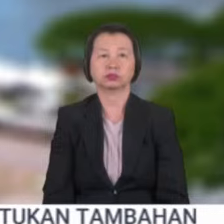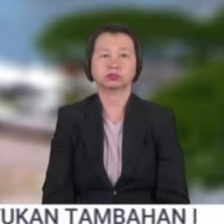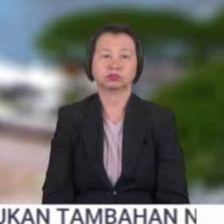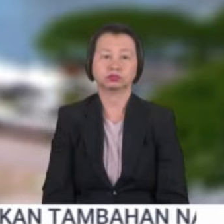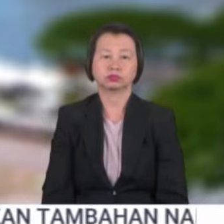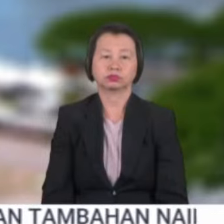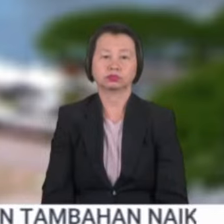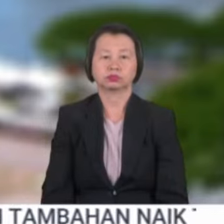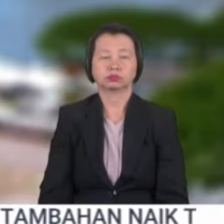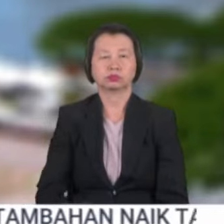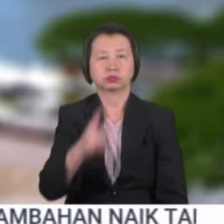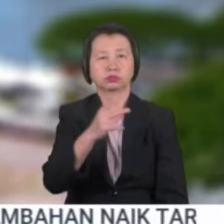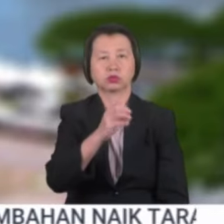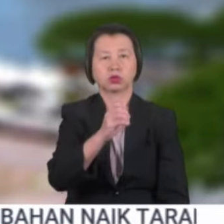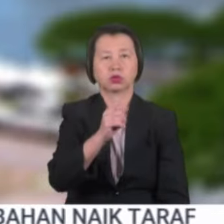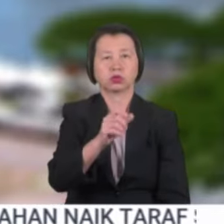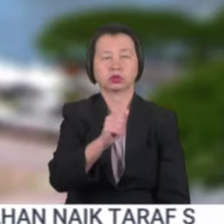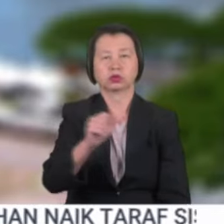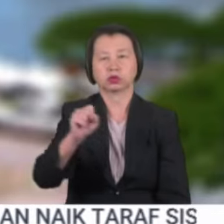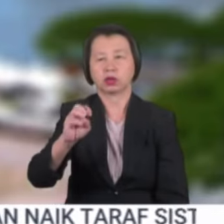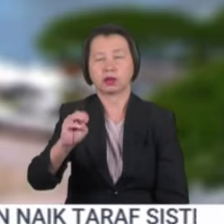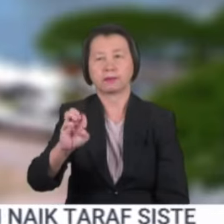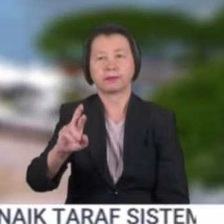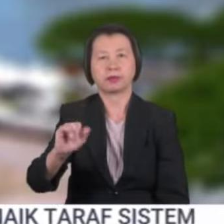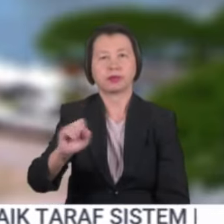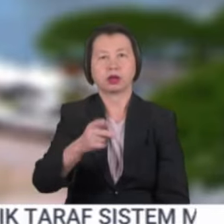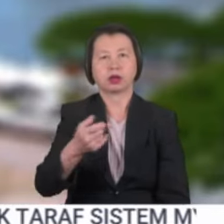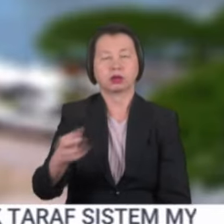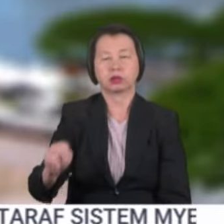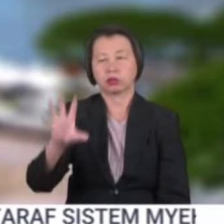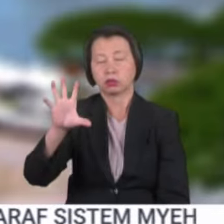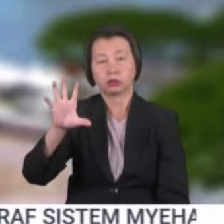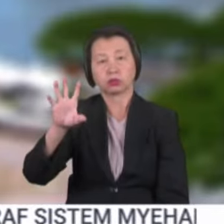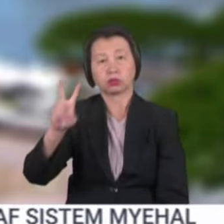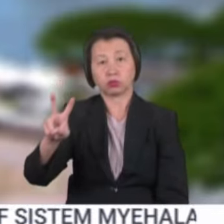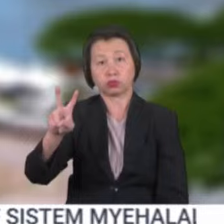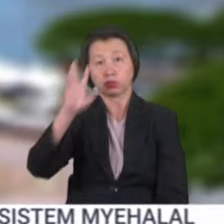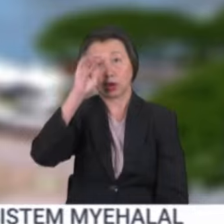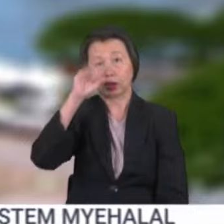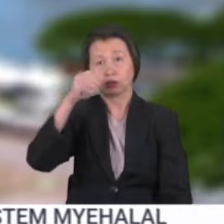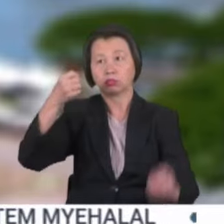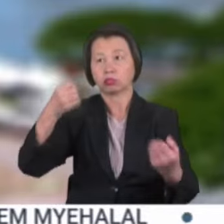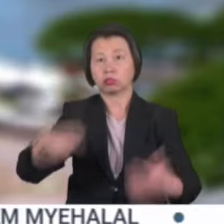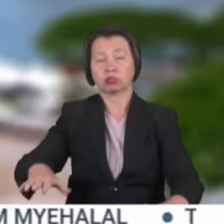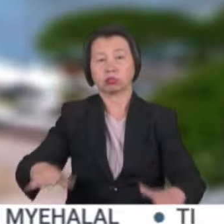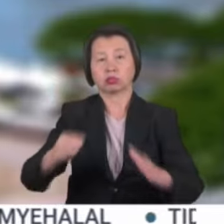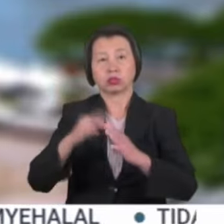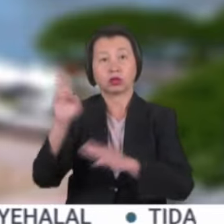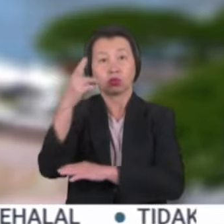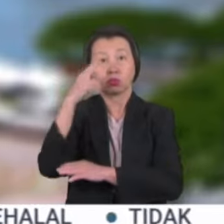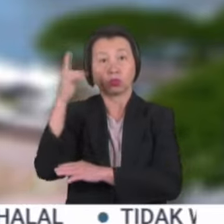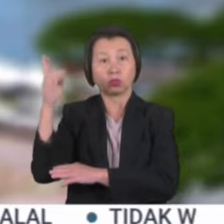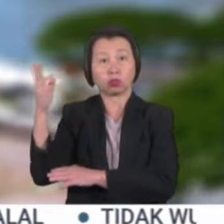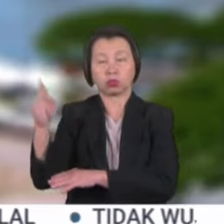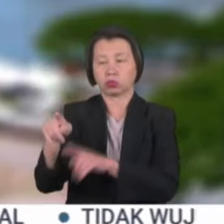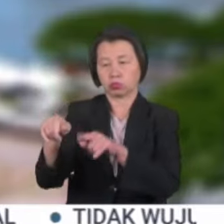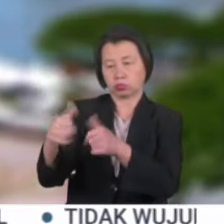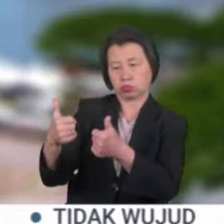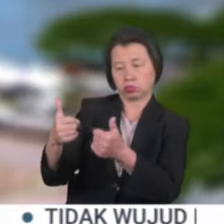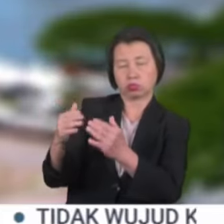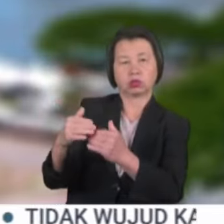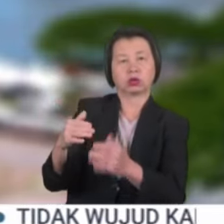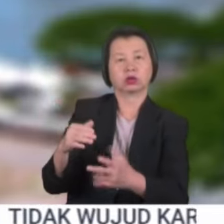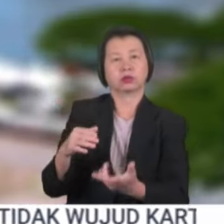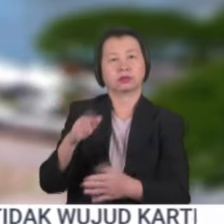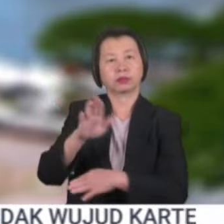Sementara itu, di Kota Samarahan, dua lelaki tempatan yang dilaporkan sesat di hutan kawasan perumahan Taman Belian Stabil, Kota